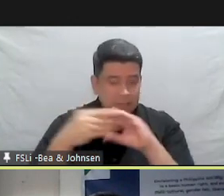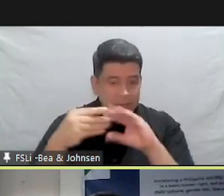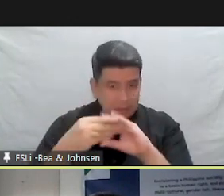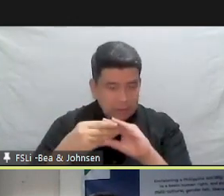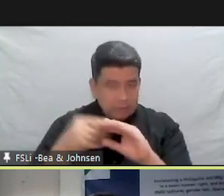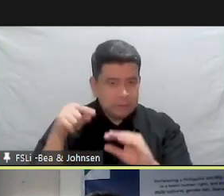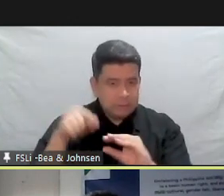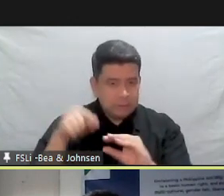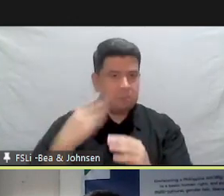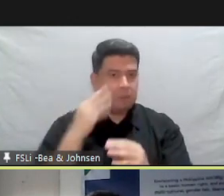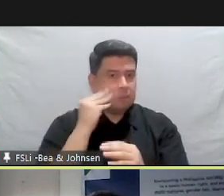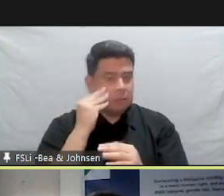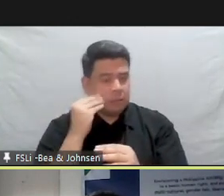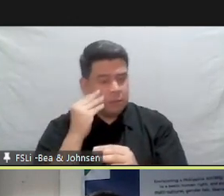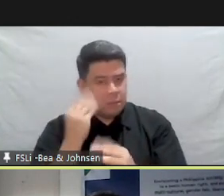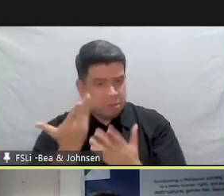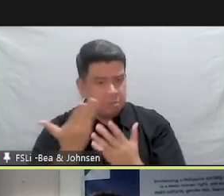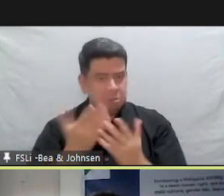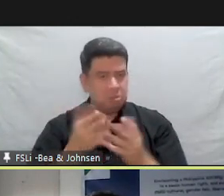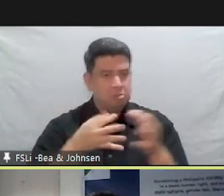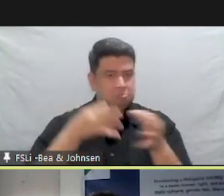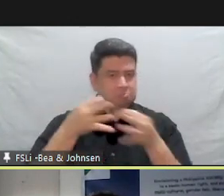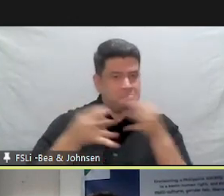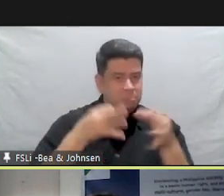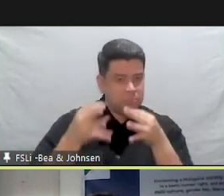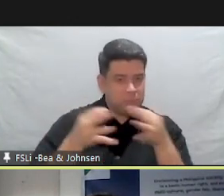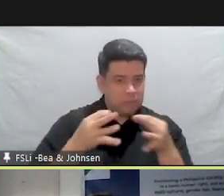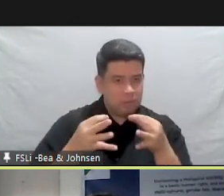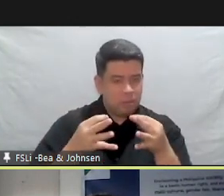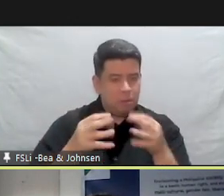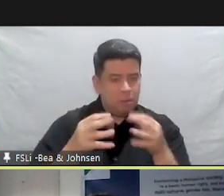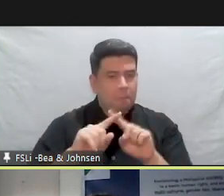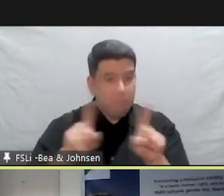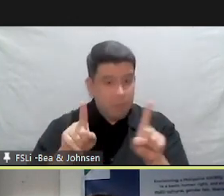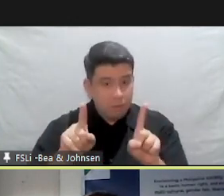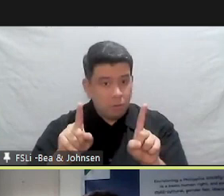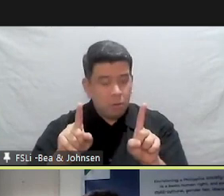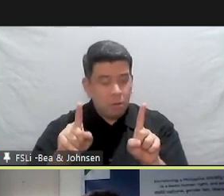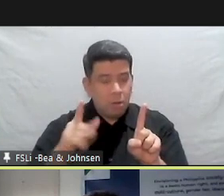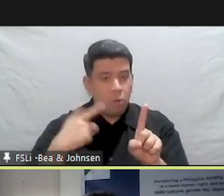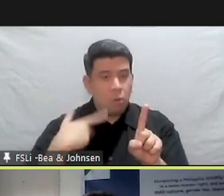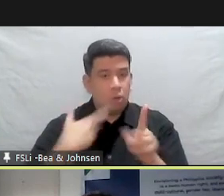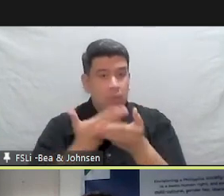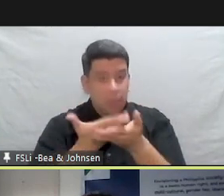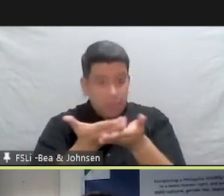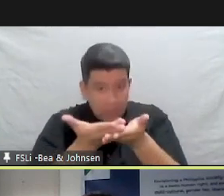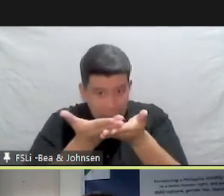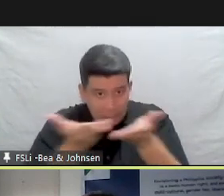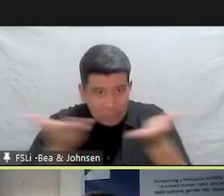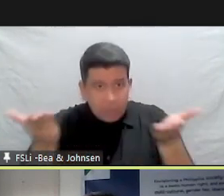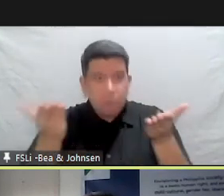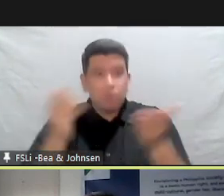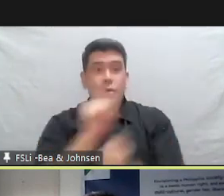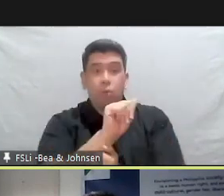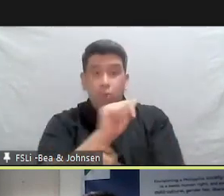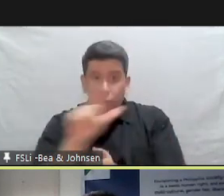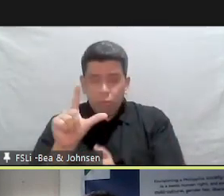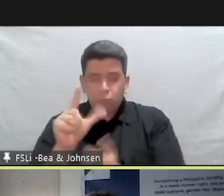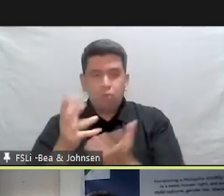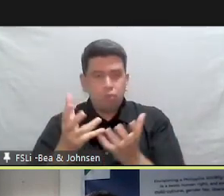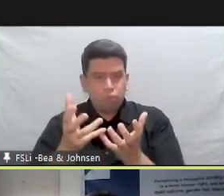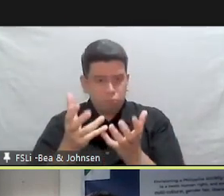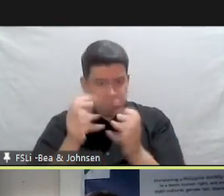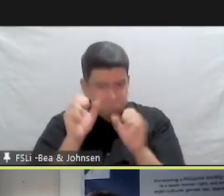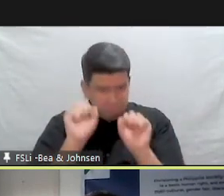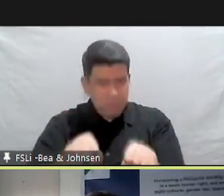nais din po namin marinig ang pagbabahagi ng ilang na ninyo dun sa karanasan ninyo